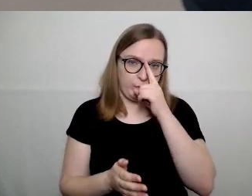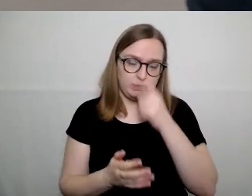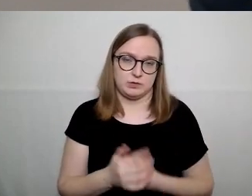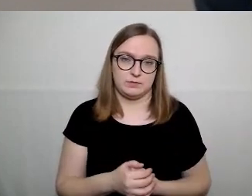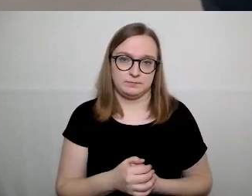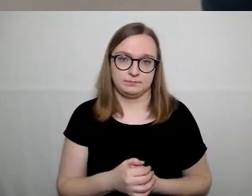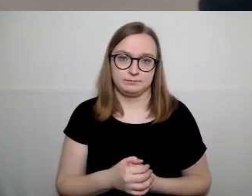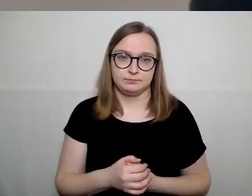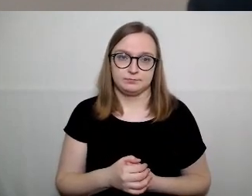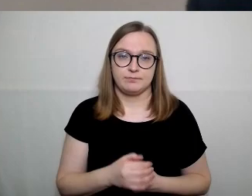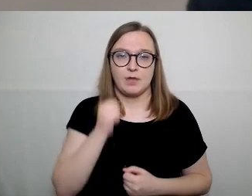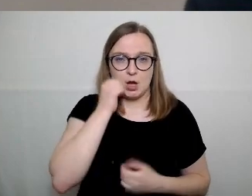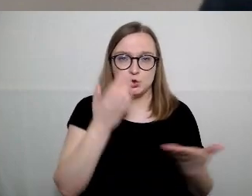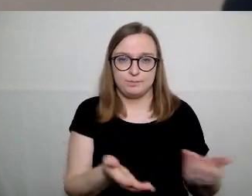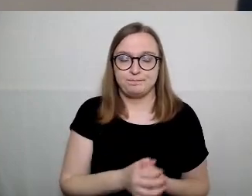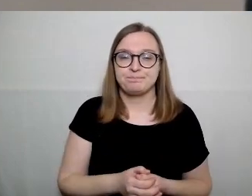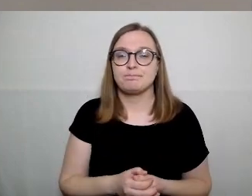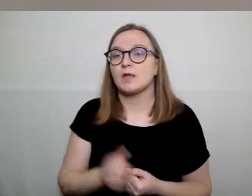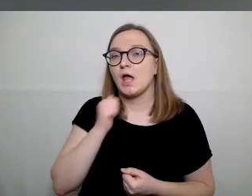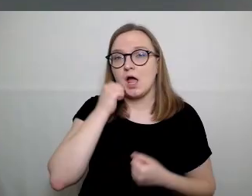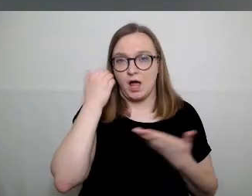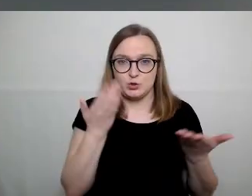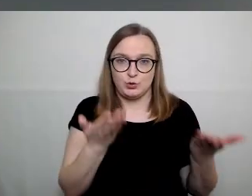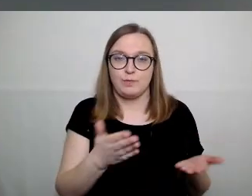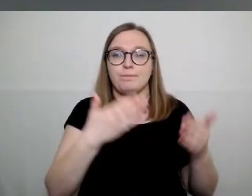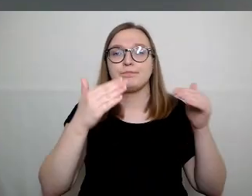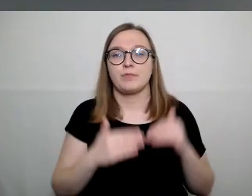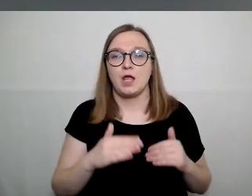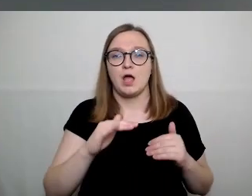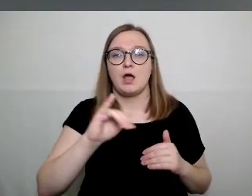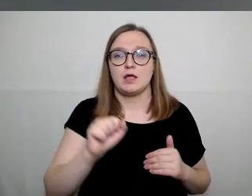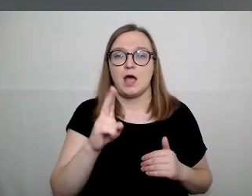ligoninė. Ačiū. Dėkuoju, Raminta Jakelaitienė, Socialdemokratų partija.